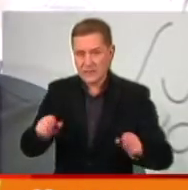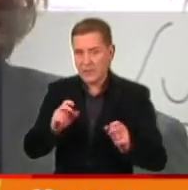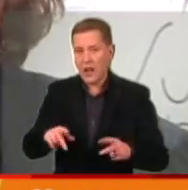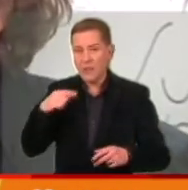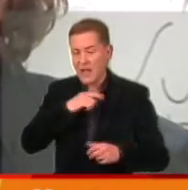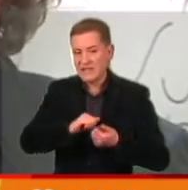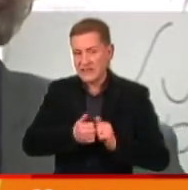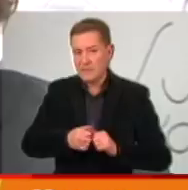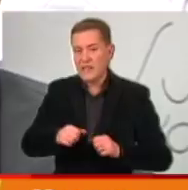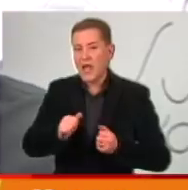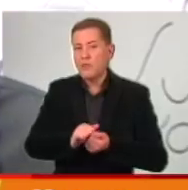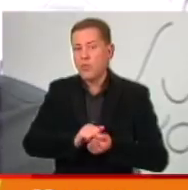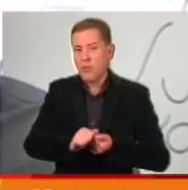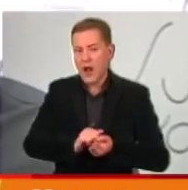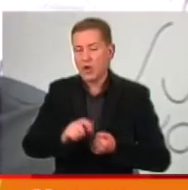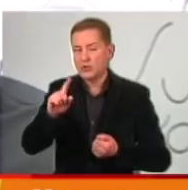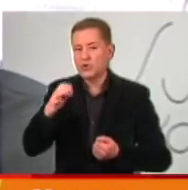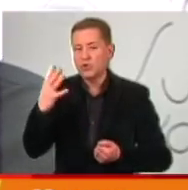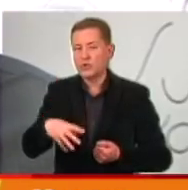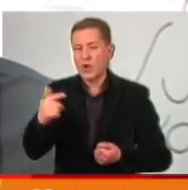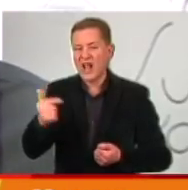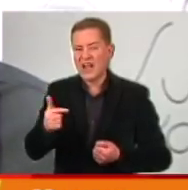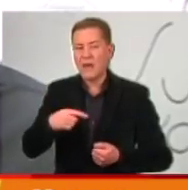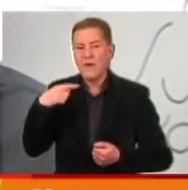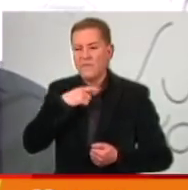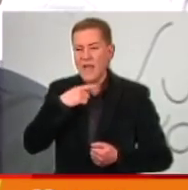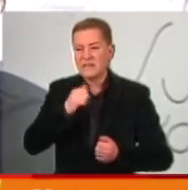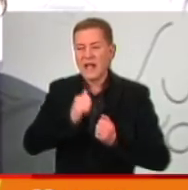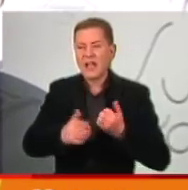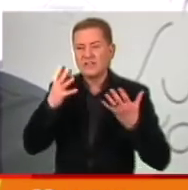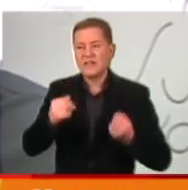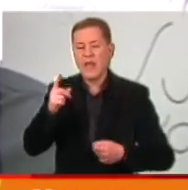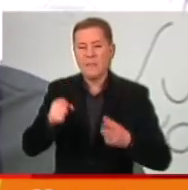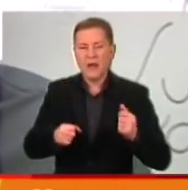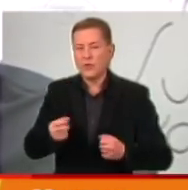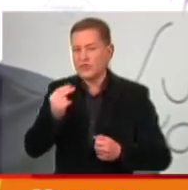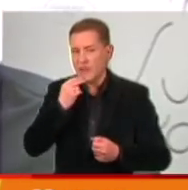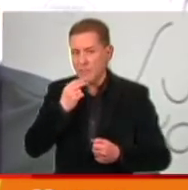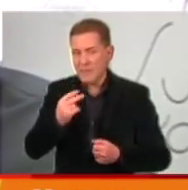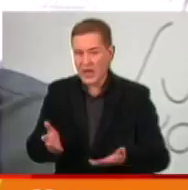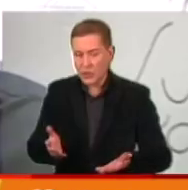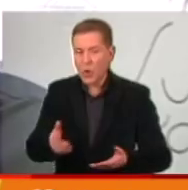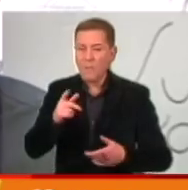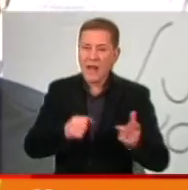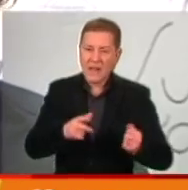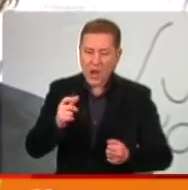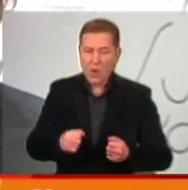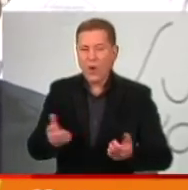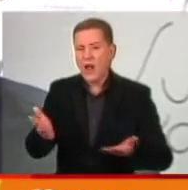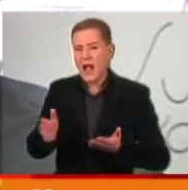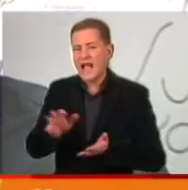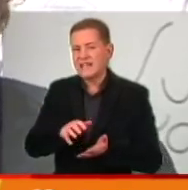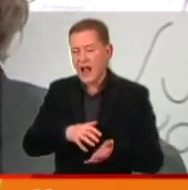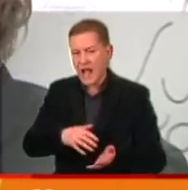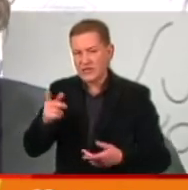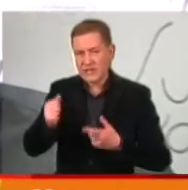отримати 140 грамів м'яса. Должен бути кожен день якийсь молочний продукт. Ну, тобто молоко, або якась каша на